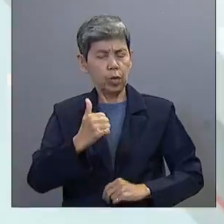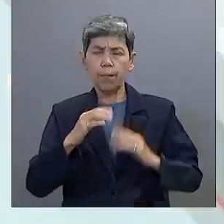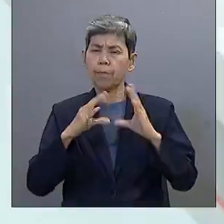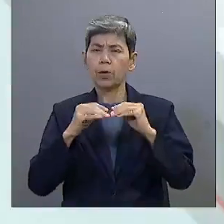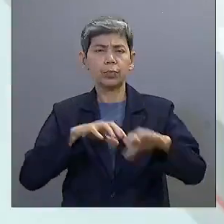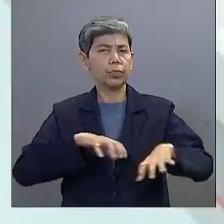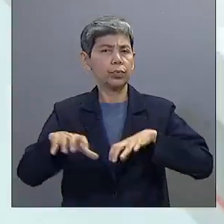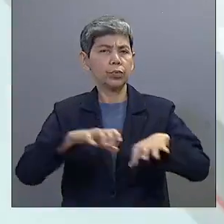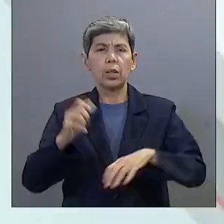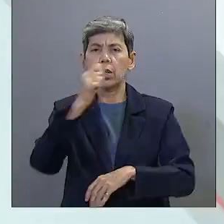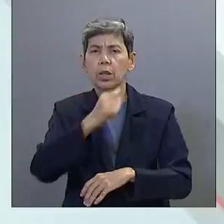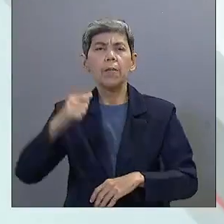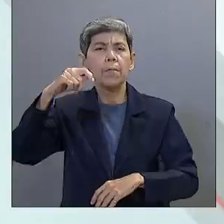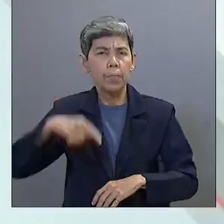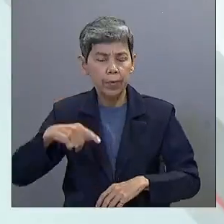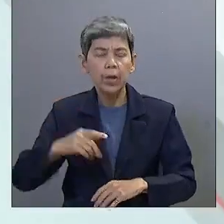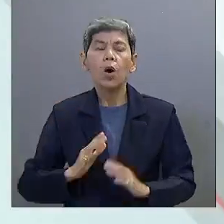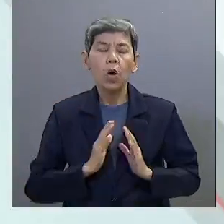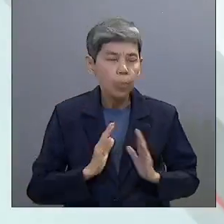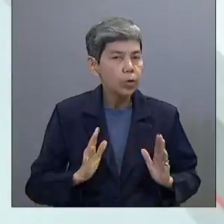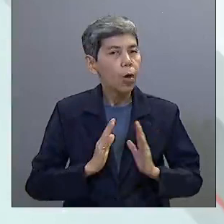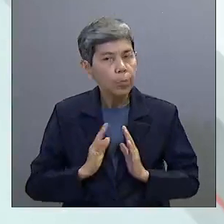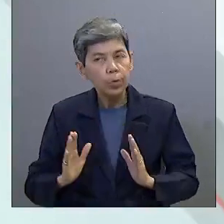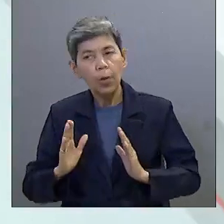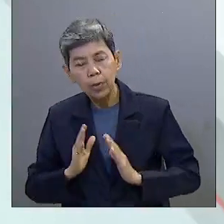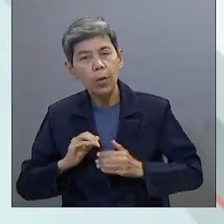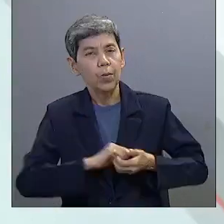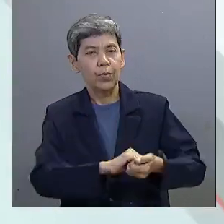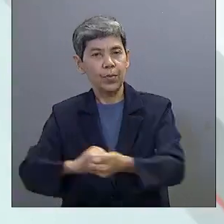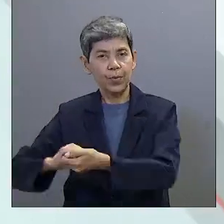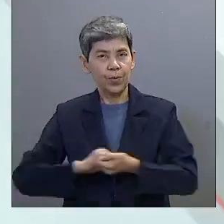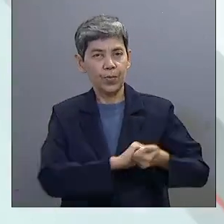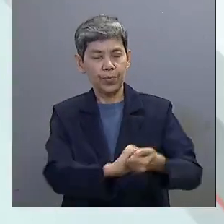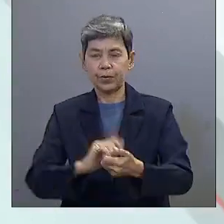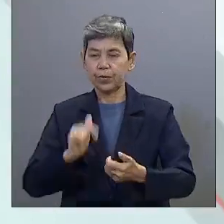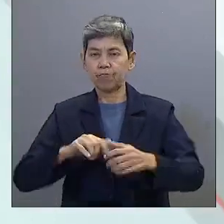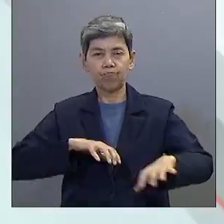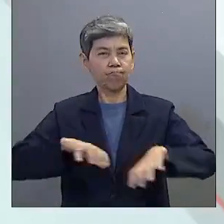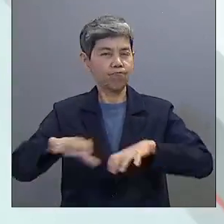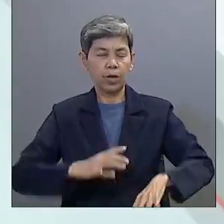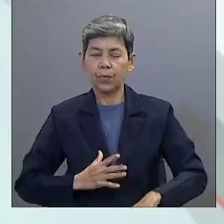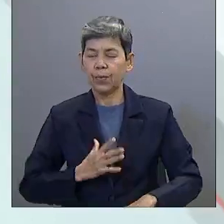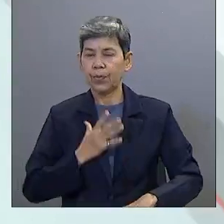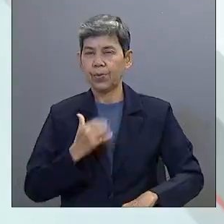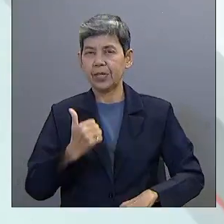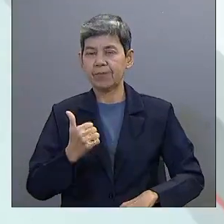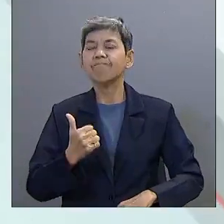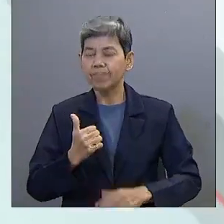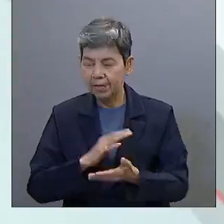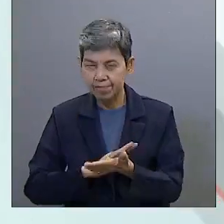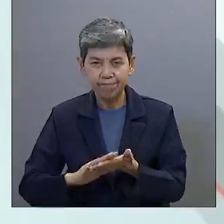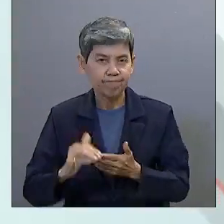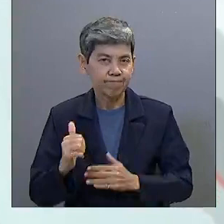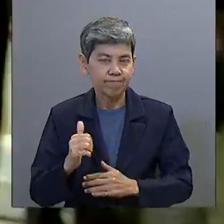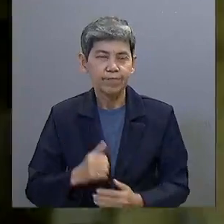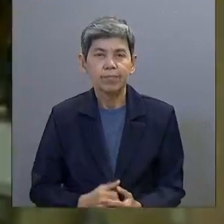จัดการประชุมเอเปกนะครับพร้อมกับขอบคุณทุกภาคส่วนที่ร่วมใจกันเป็นเจ้าภาพอย่างสมเกียรติและเป็นไปด้วยความเรียบร้อย